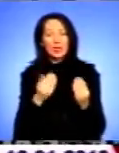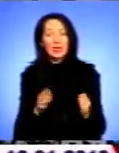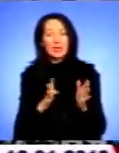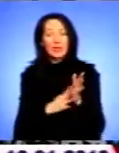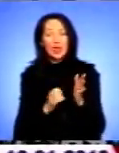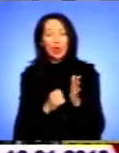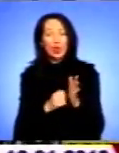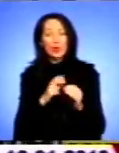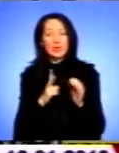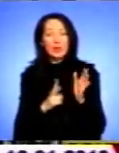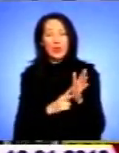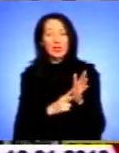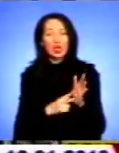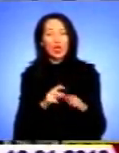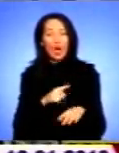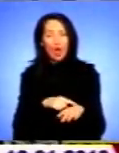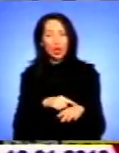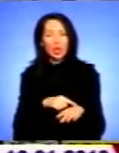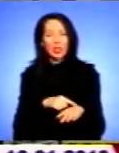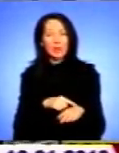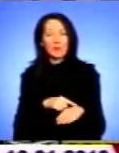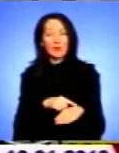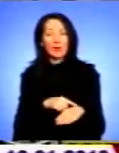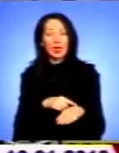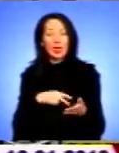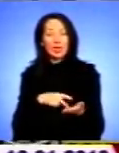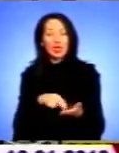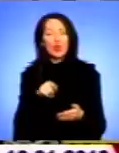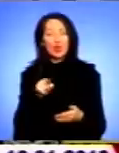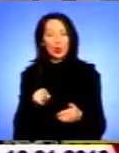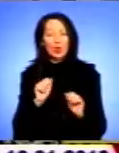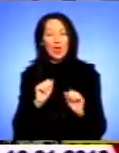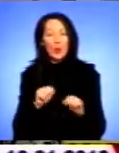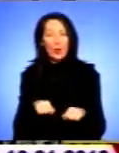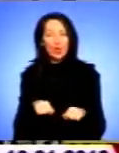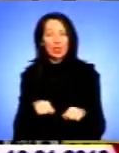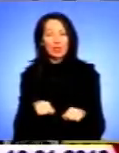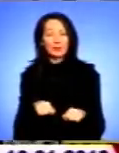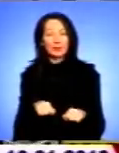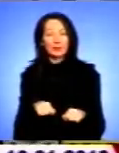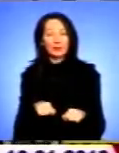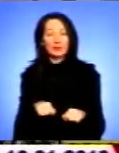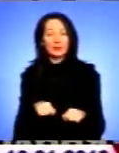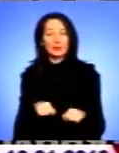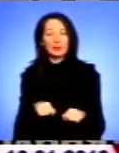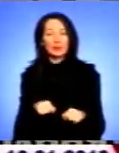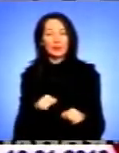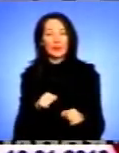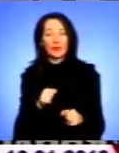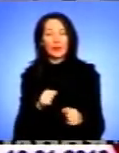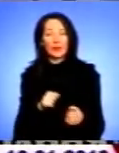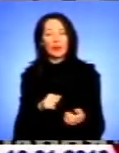до 17 години. І зайшовши туди, можна пройти